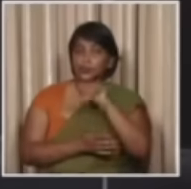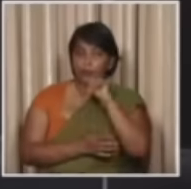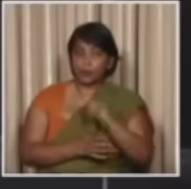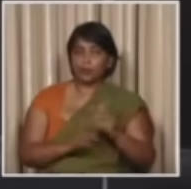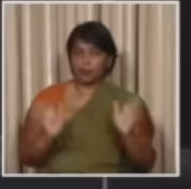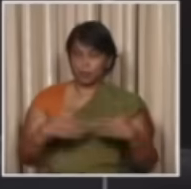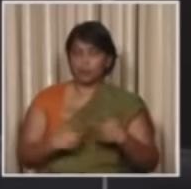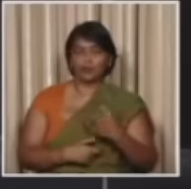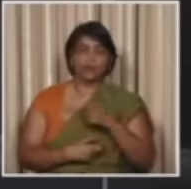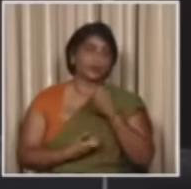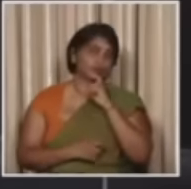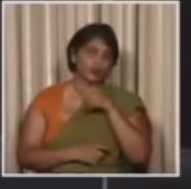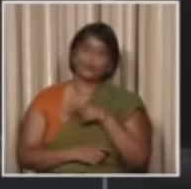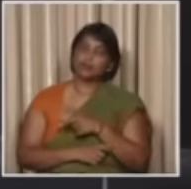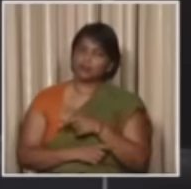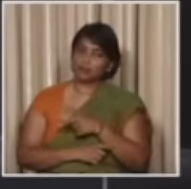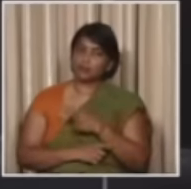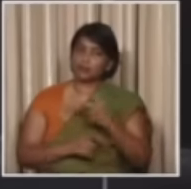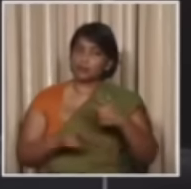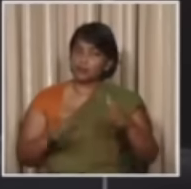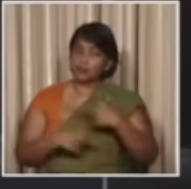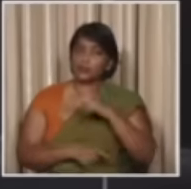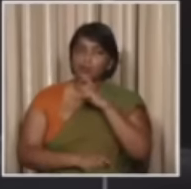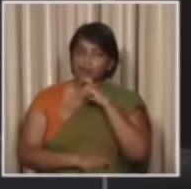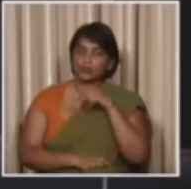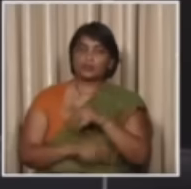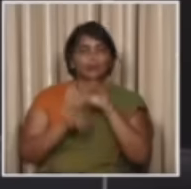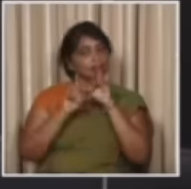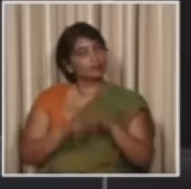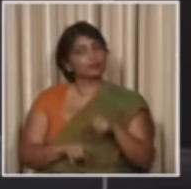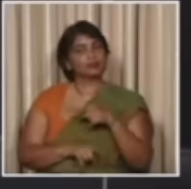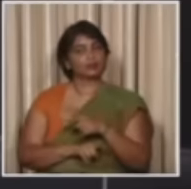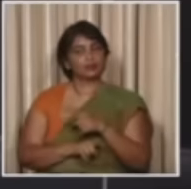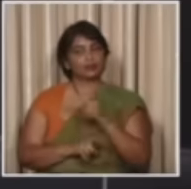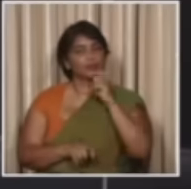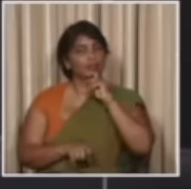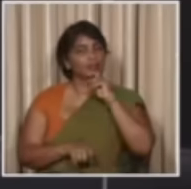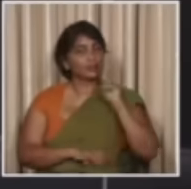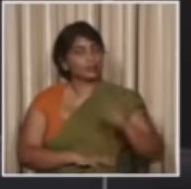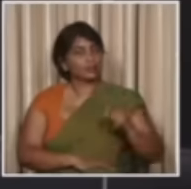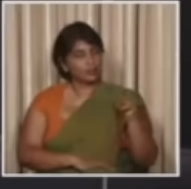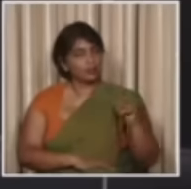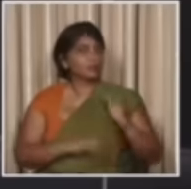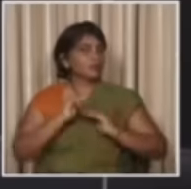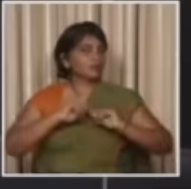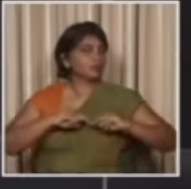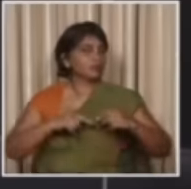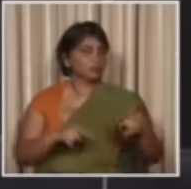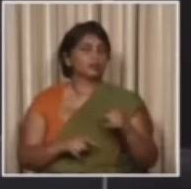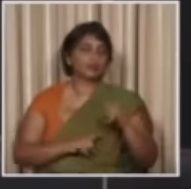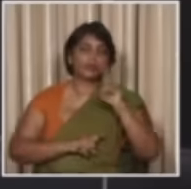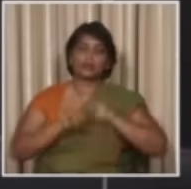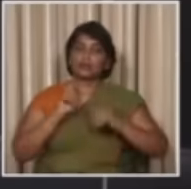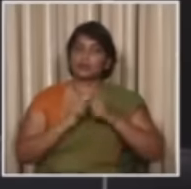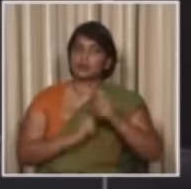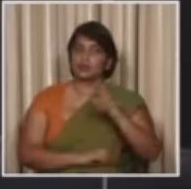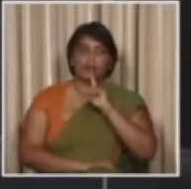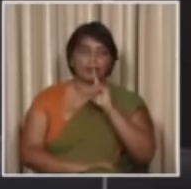කේස් එකක්. පෙන්ඩිං කේස් එකක් සම්බන්ධයෙන් මෙන්න මේ ආකාරයට විනිසුරුන්ගේ ක්‍රියාදාමය කියන එක සාකච්ඡා කරන්න